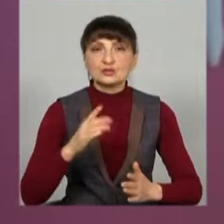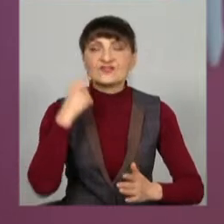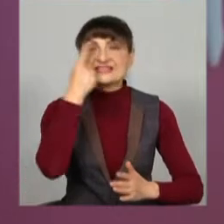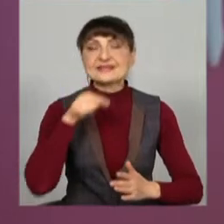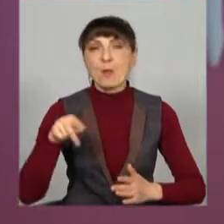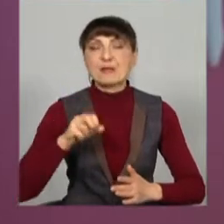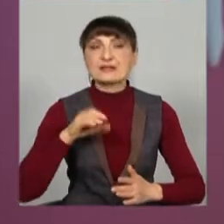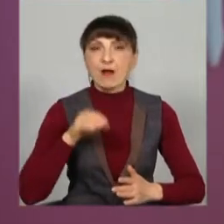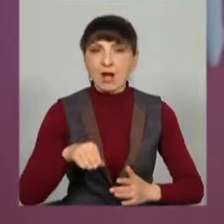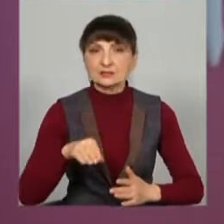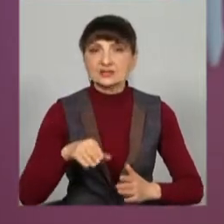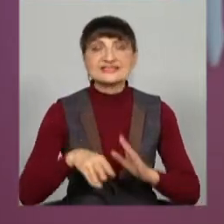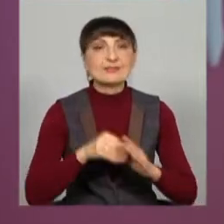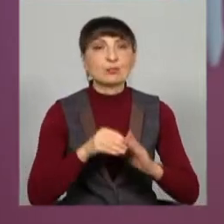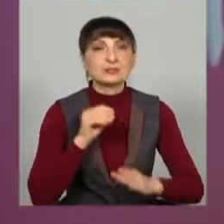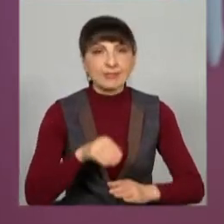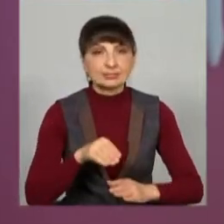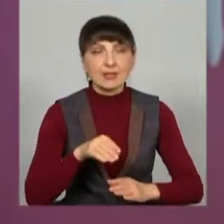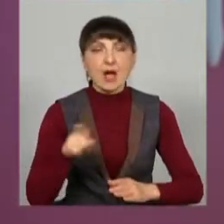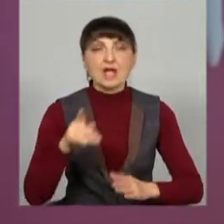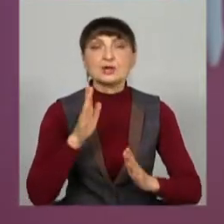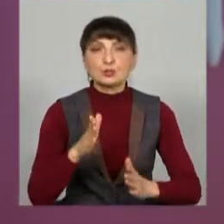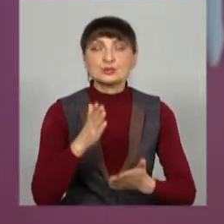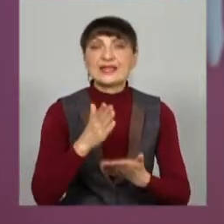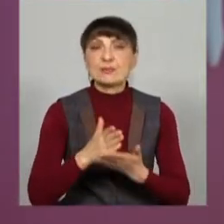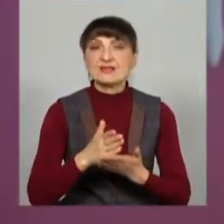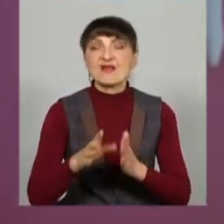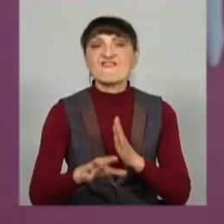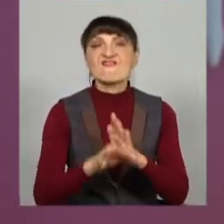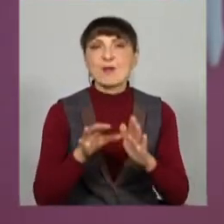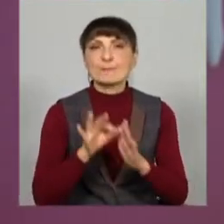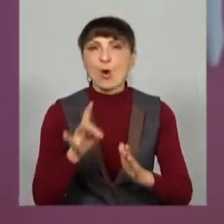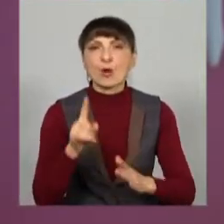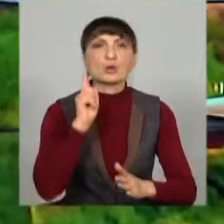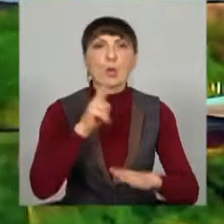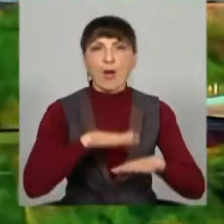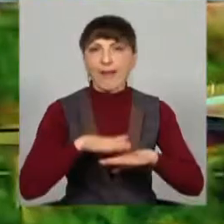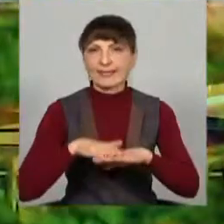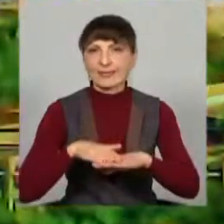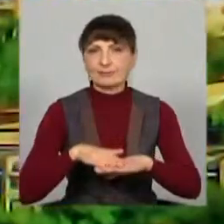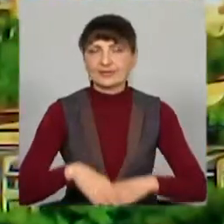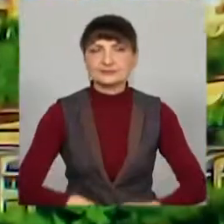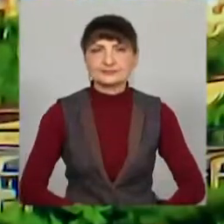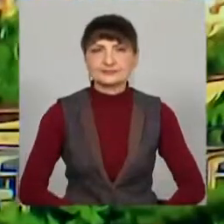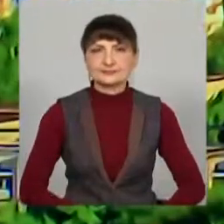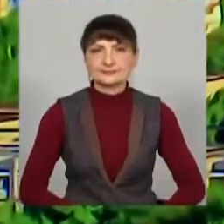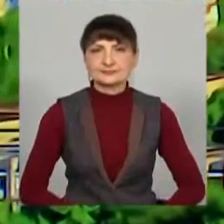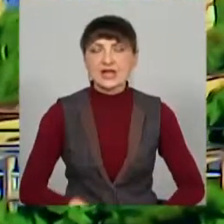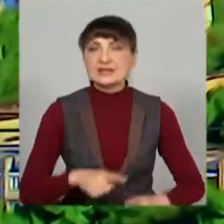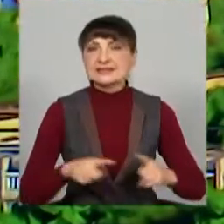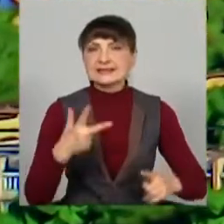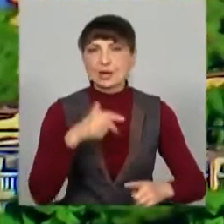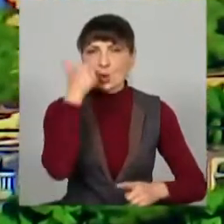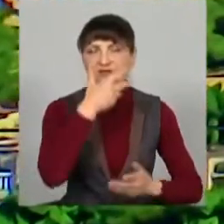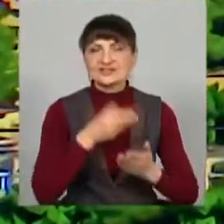маслихата, в лице депутатов маслихата будут иметь выбор между акимами. За почти три года